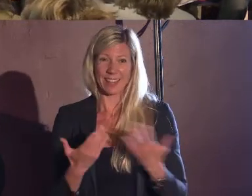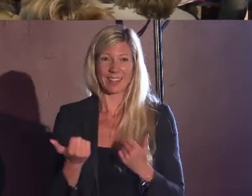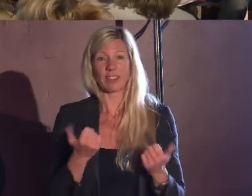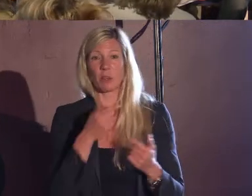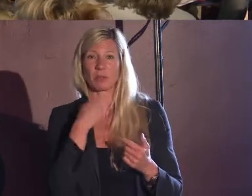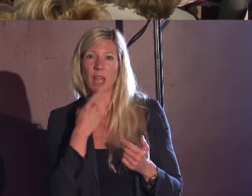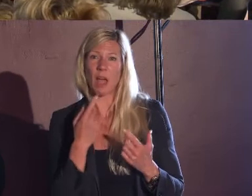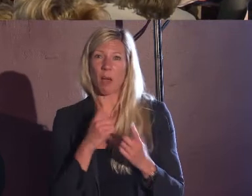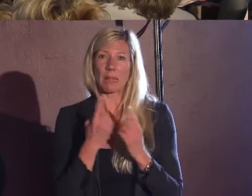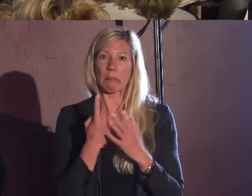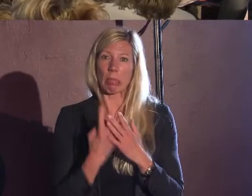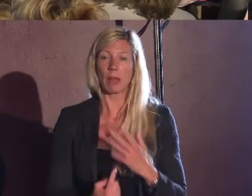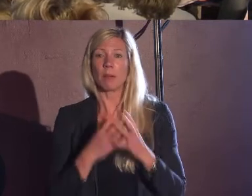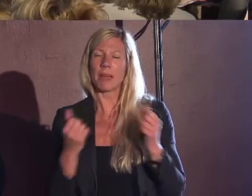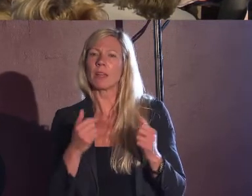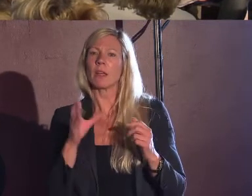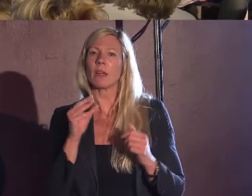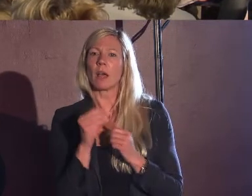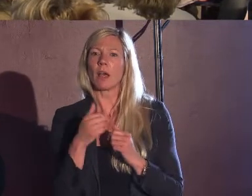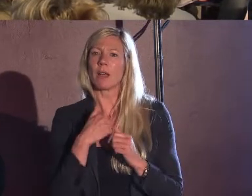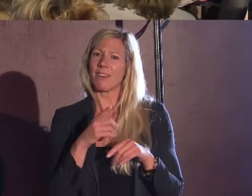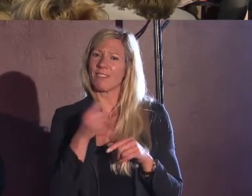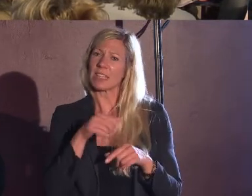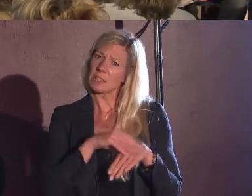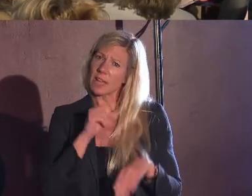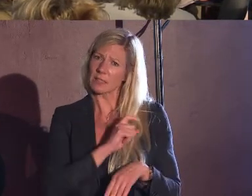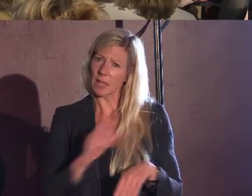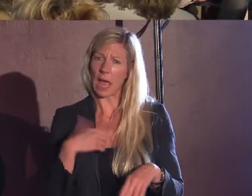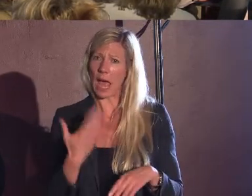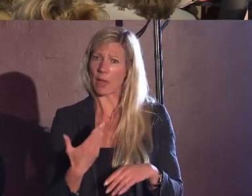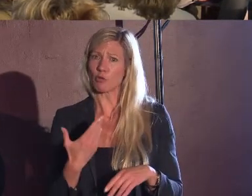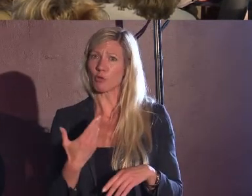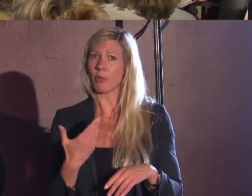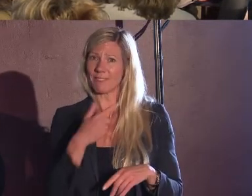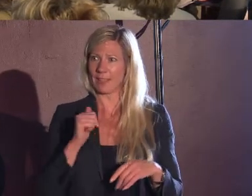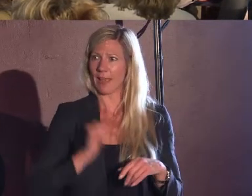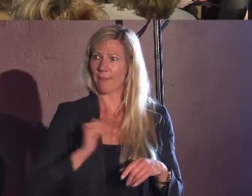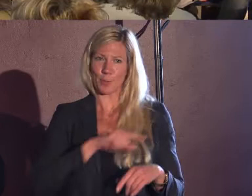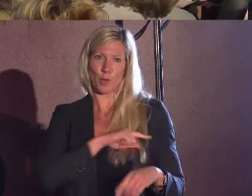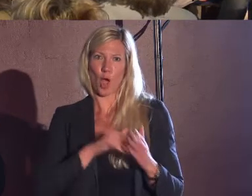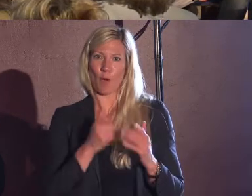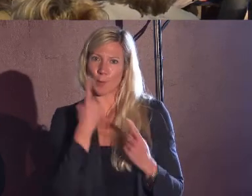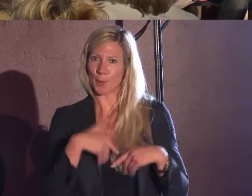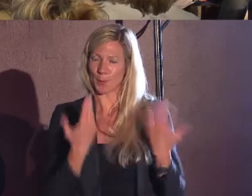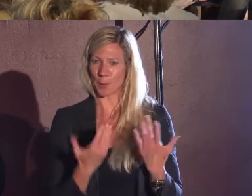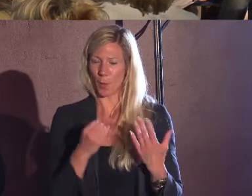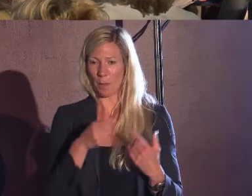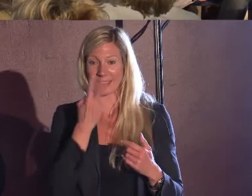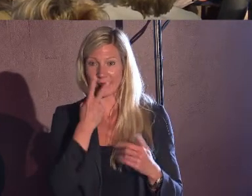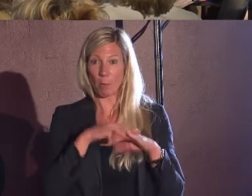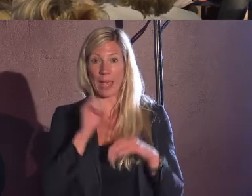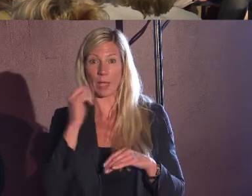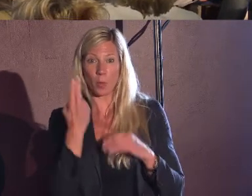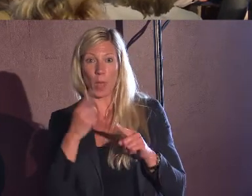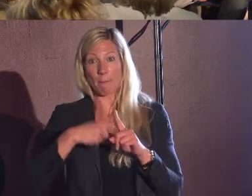men samtidigt är det ju så att svenskar är ju enormt, vi är ett väldigt kulturkonsumerande folk. Och tittar man på EU-barometern så är det,